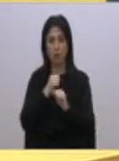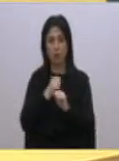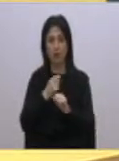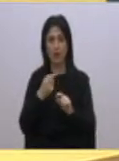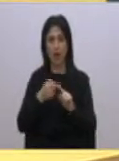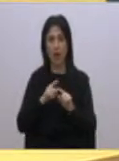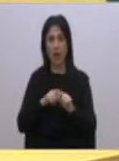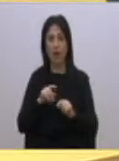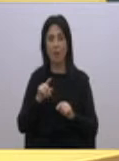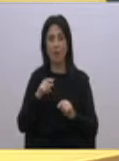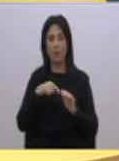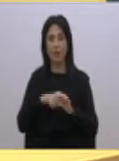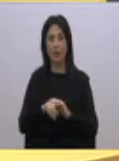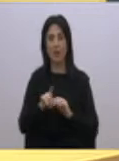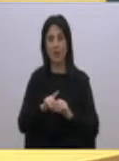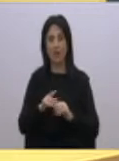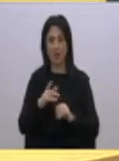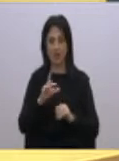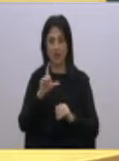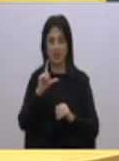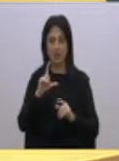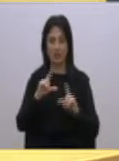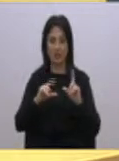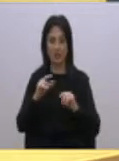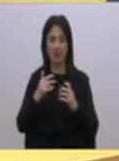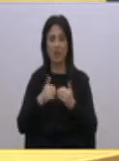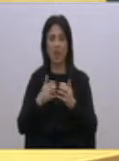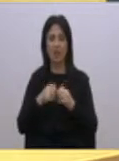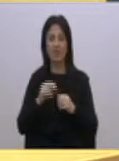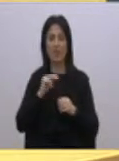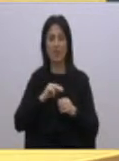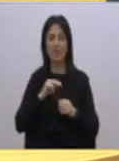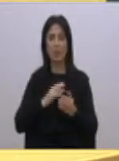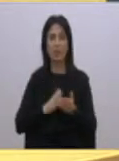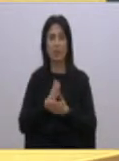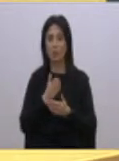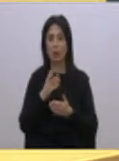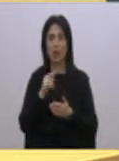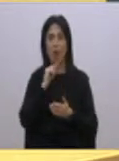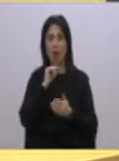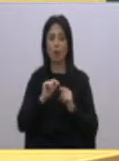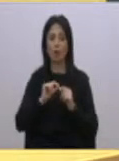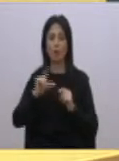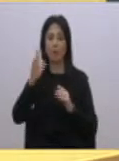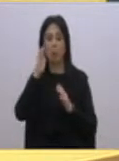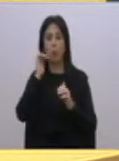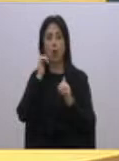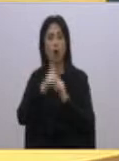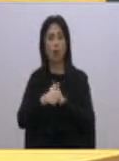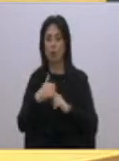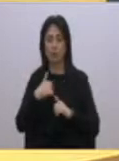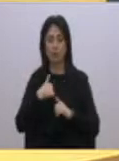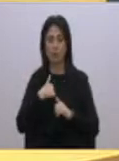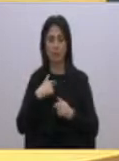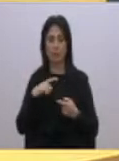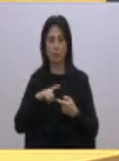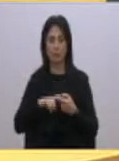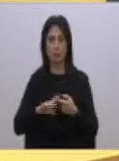იქედან, რომ ეს საქსტატის ფუნქციას არ წარმოადგენს და ეკონომიკური ზრდის პროგნოზს ჩვენ